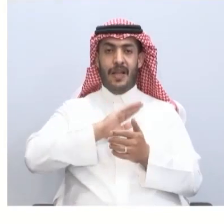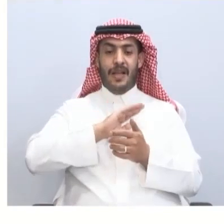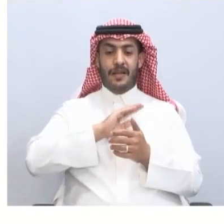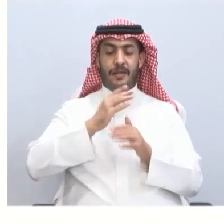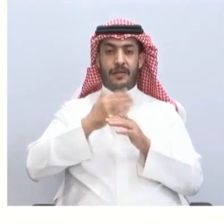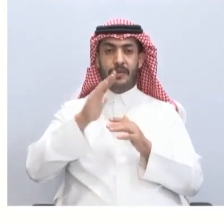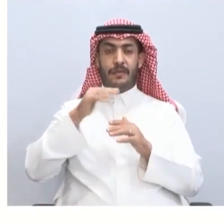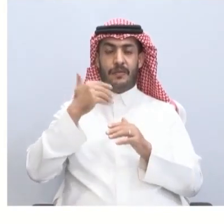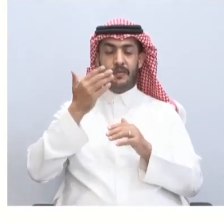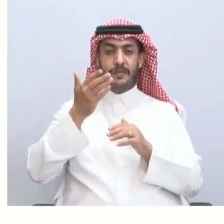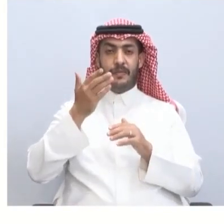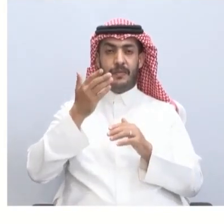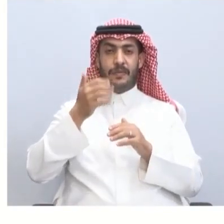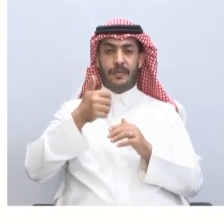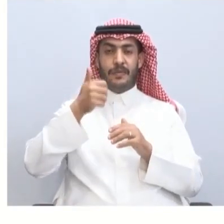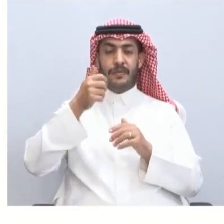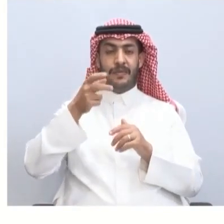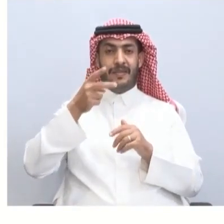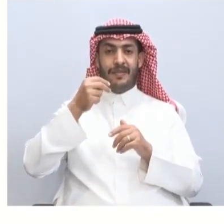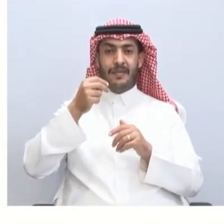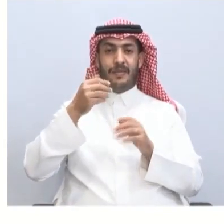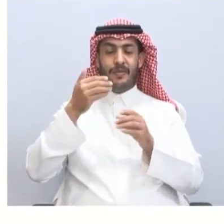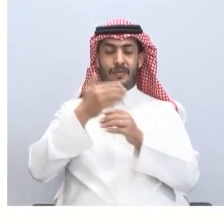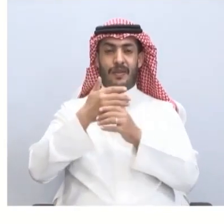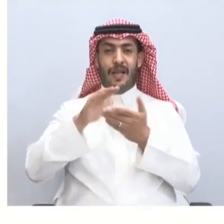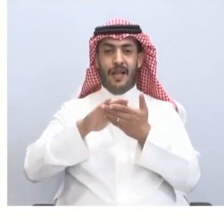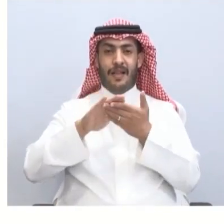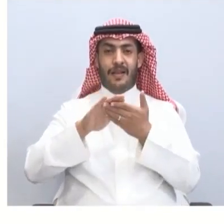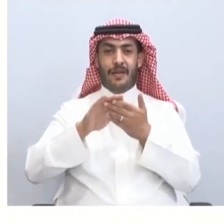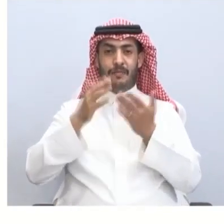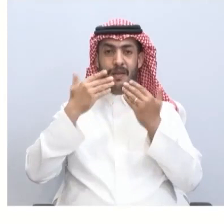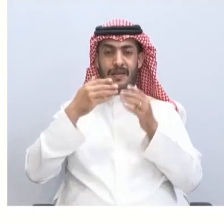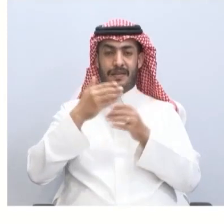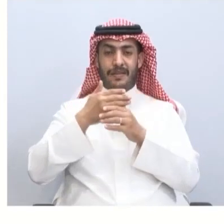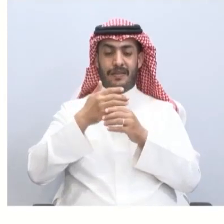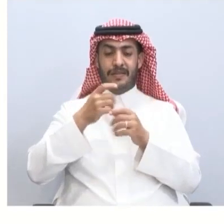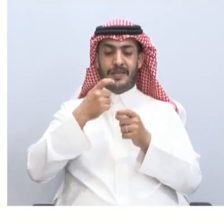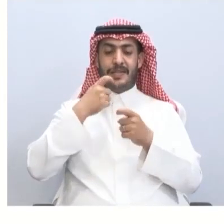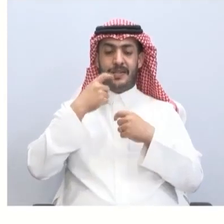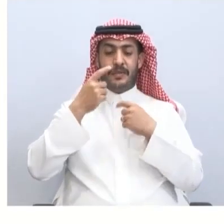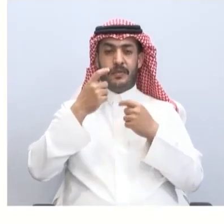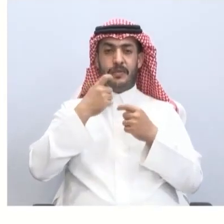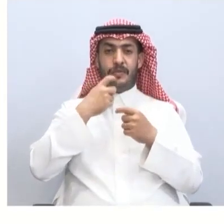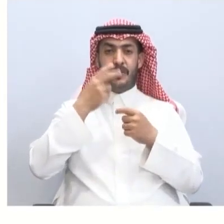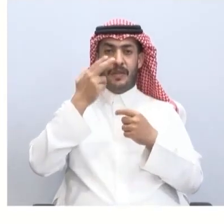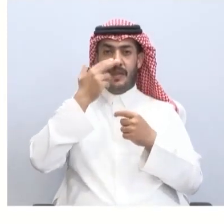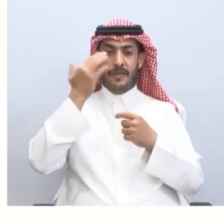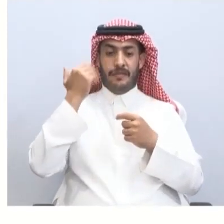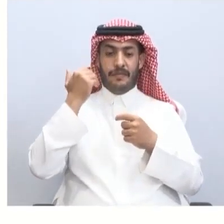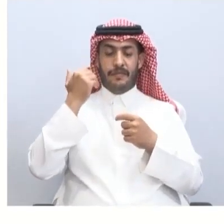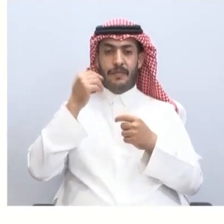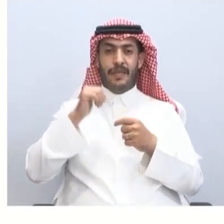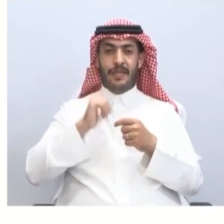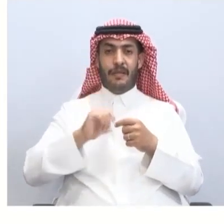بعدما كان يمنعهم من دخول الاراضي المقدسه في سنوات سابقه نلاحظ